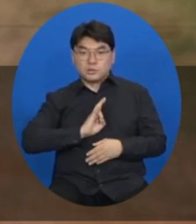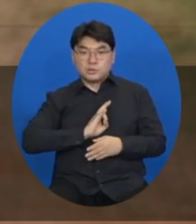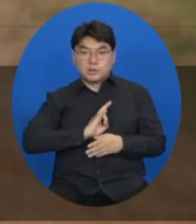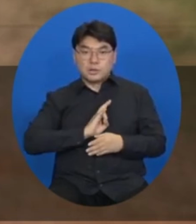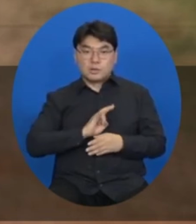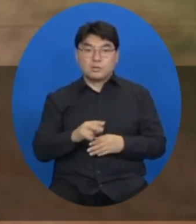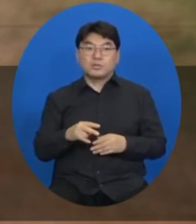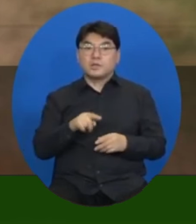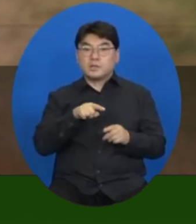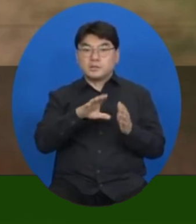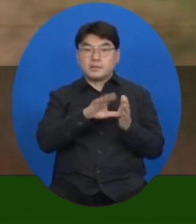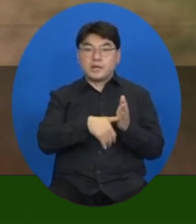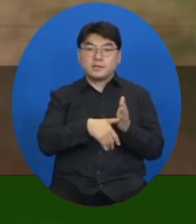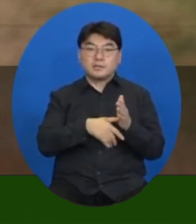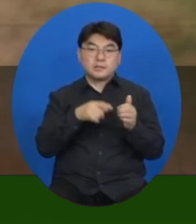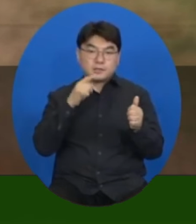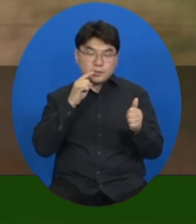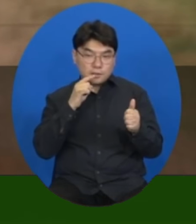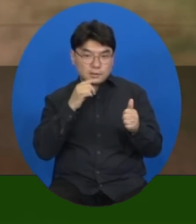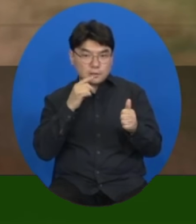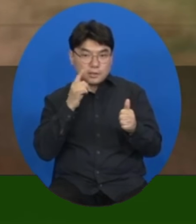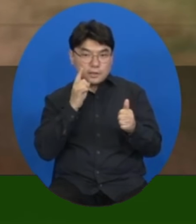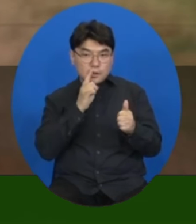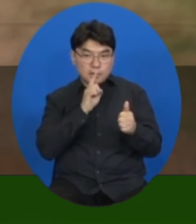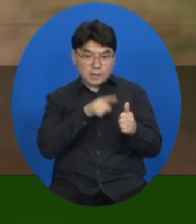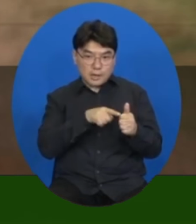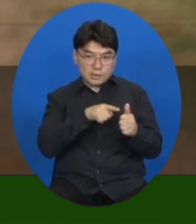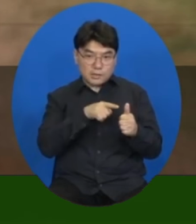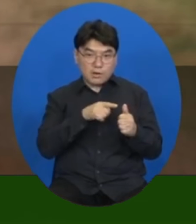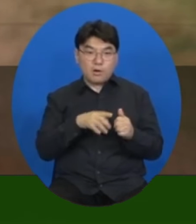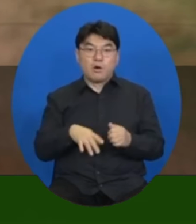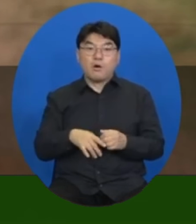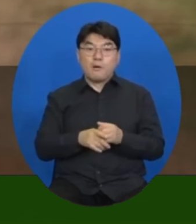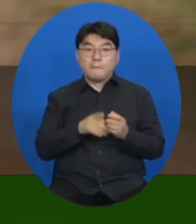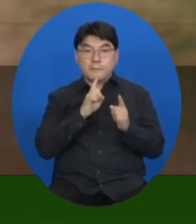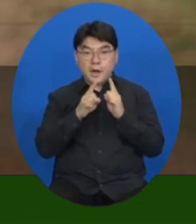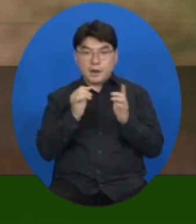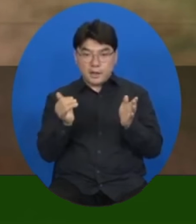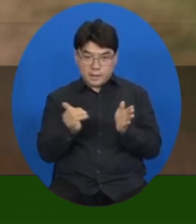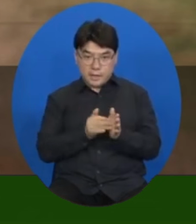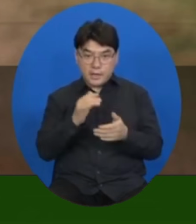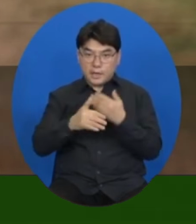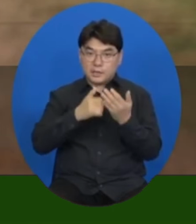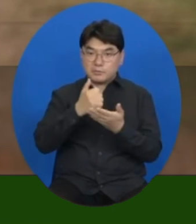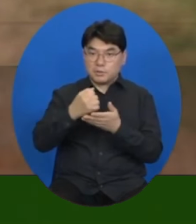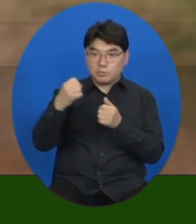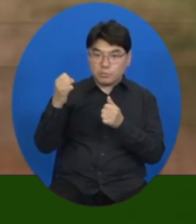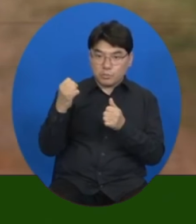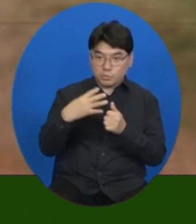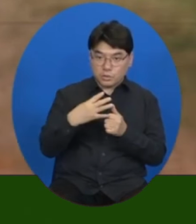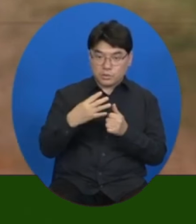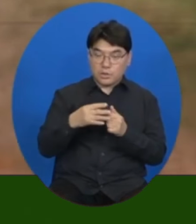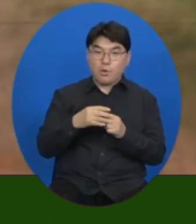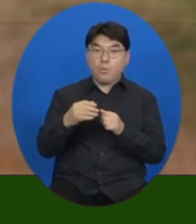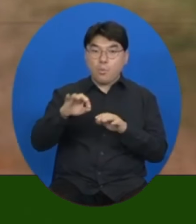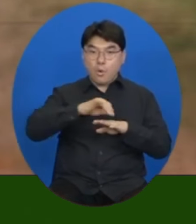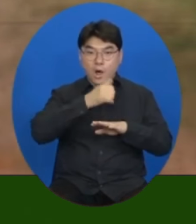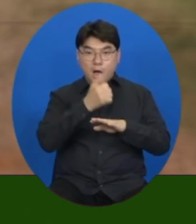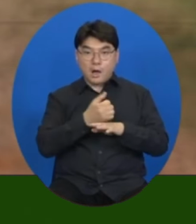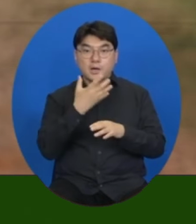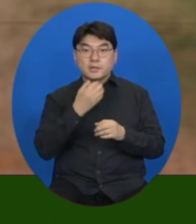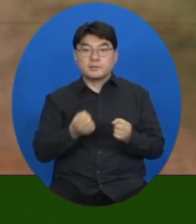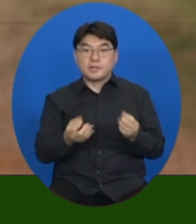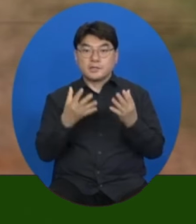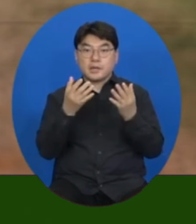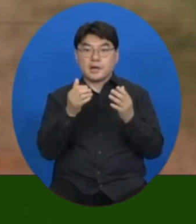가르켜 말하였느니라 바로 하나님이 보내실 왕 제사장